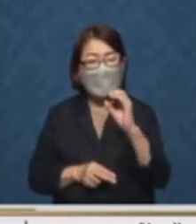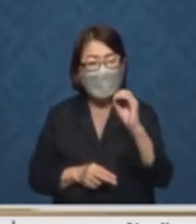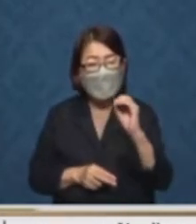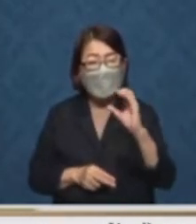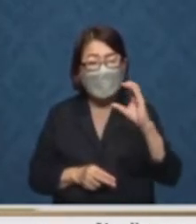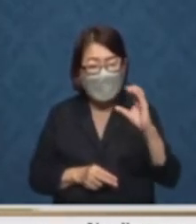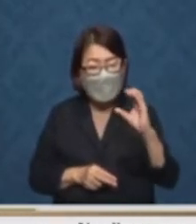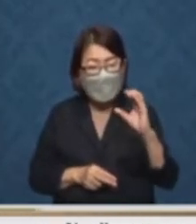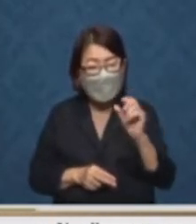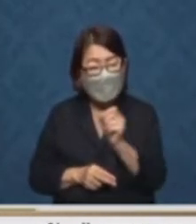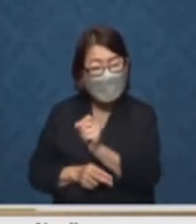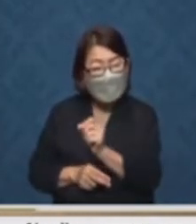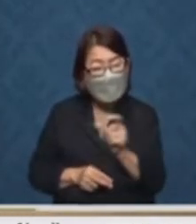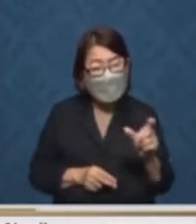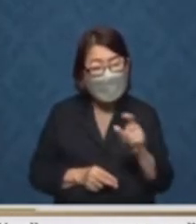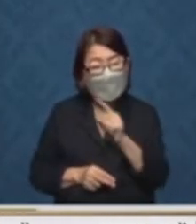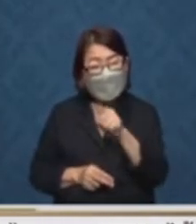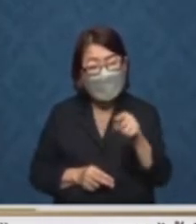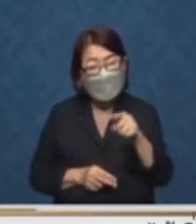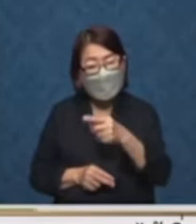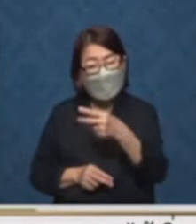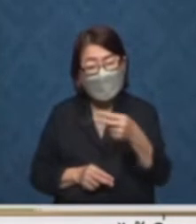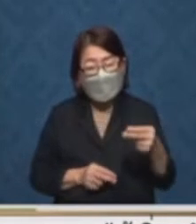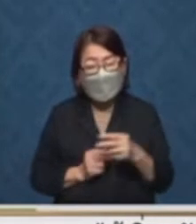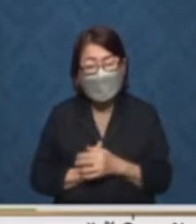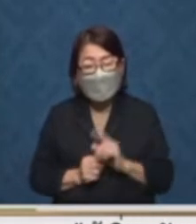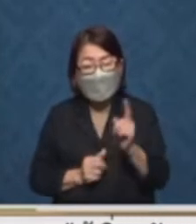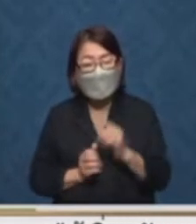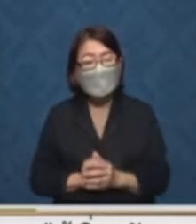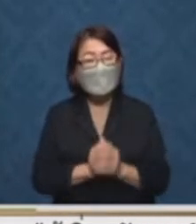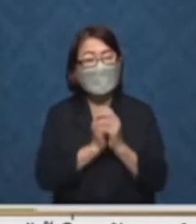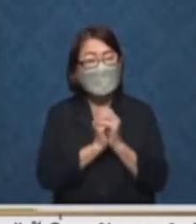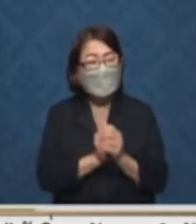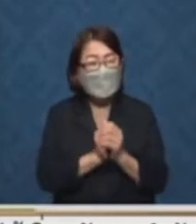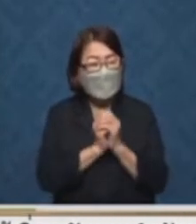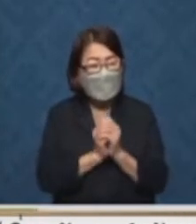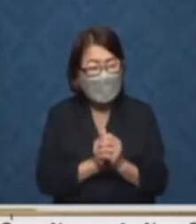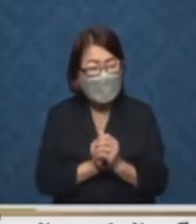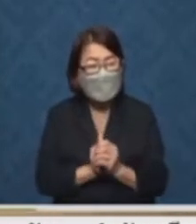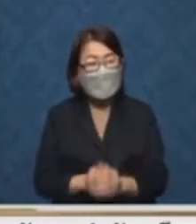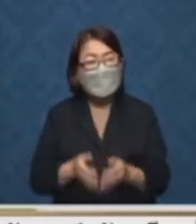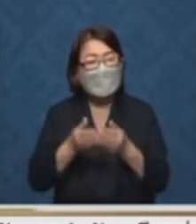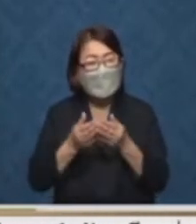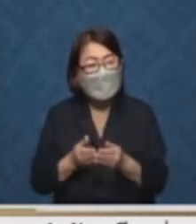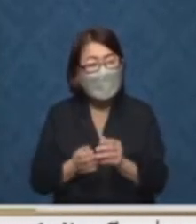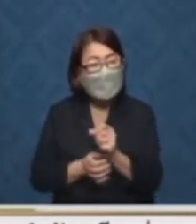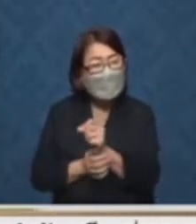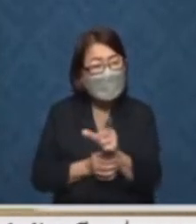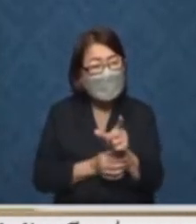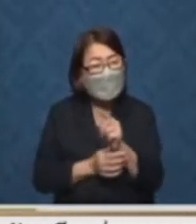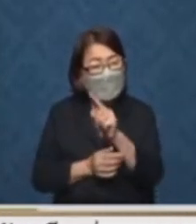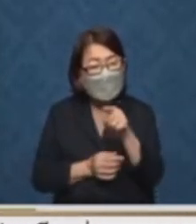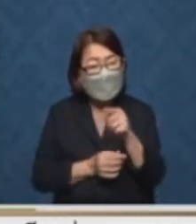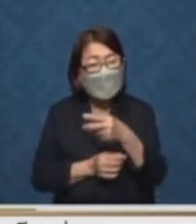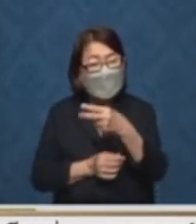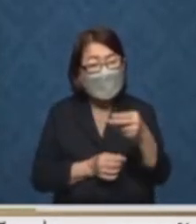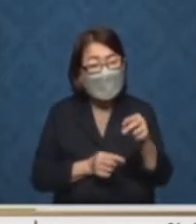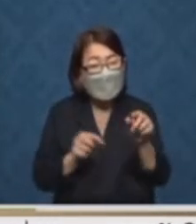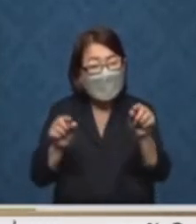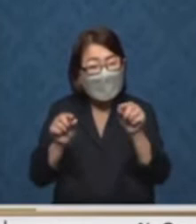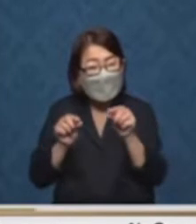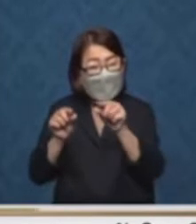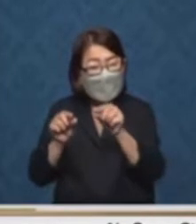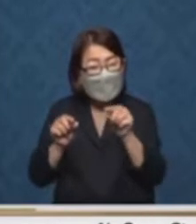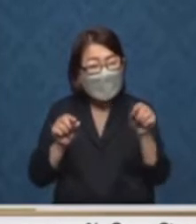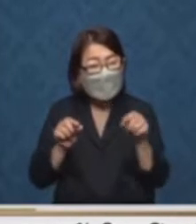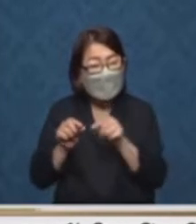ย่อมาจากภาษาอังกฤษนะครับ CSOC เนี่ยคือ China Shipbuilding and Offshore International Company Limited CSOC ท่